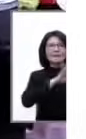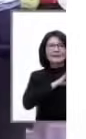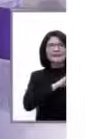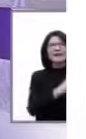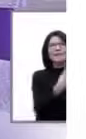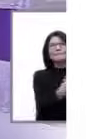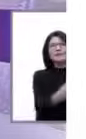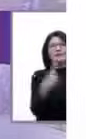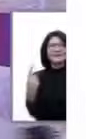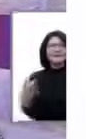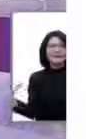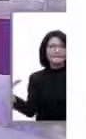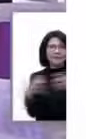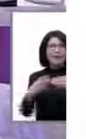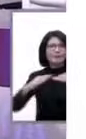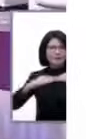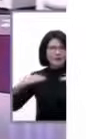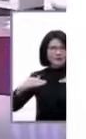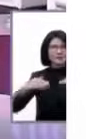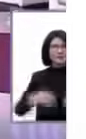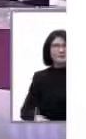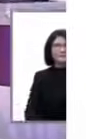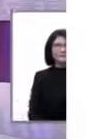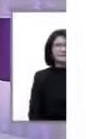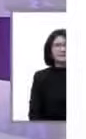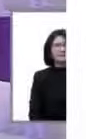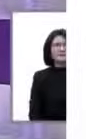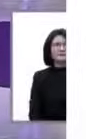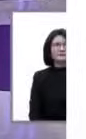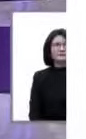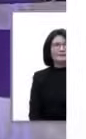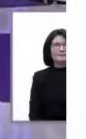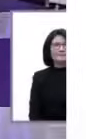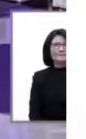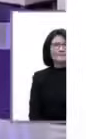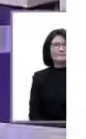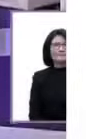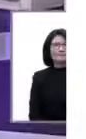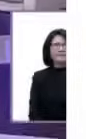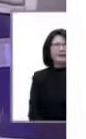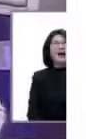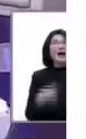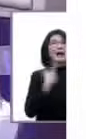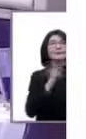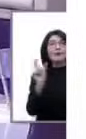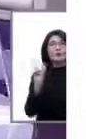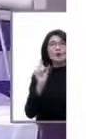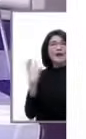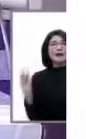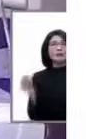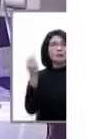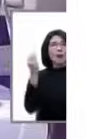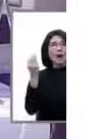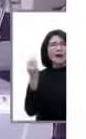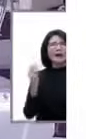ada dua lawan debat juga pasti akan tadi mencari perhatian gitu dan bahkan bisa memancing perasaan kan gitu nah tadi